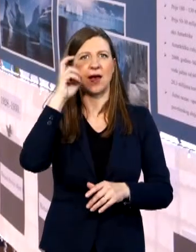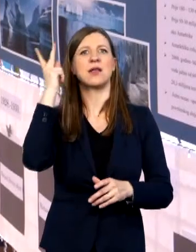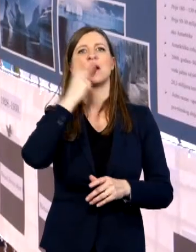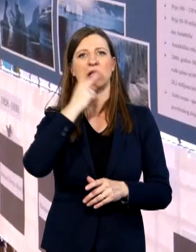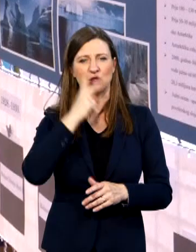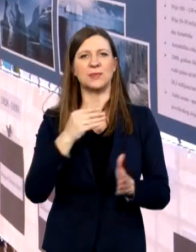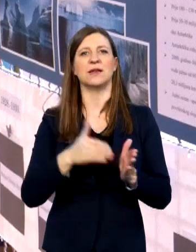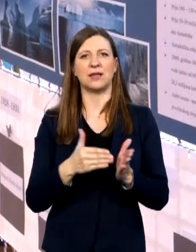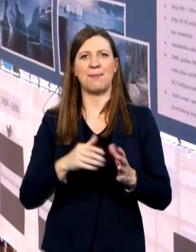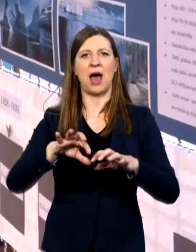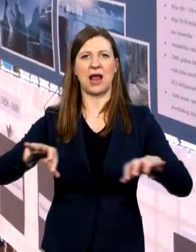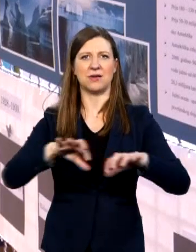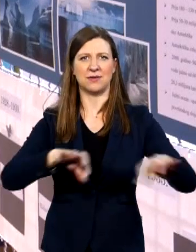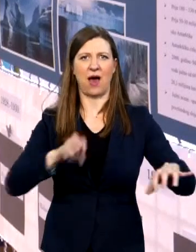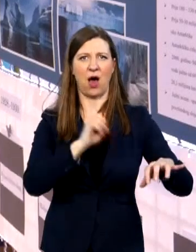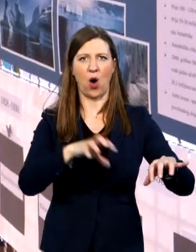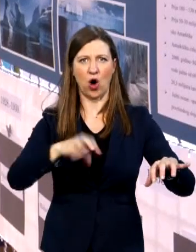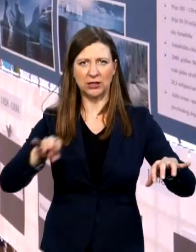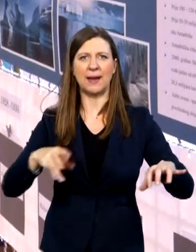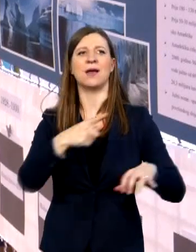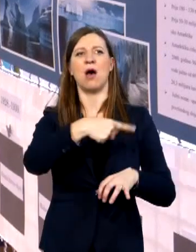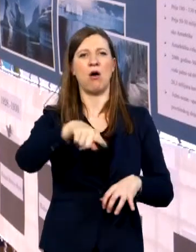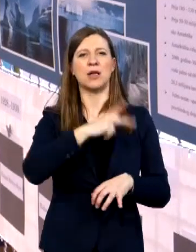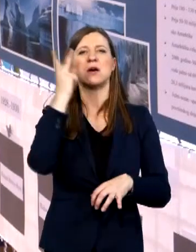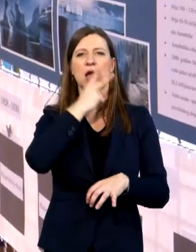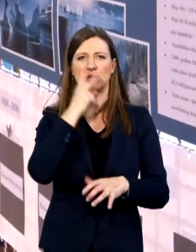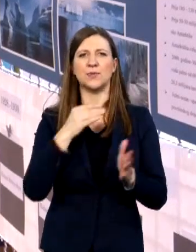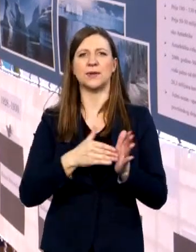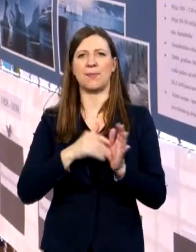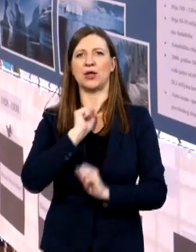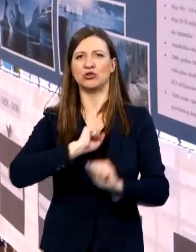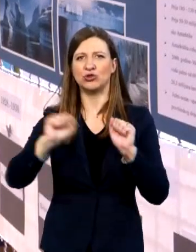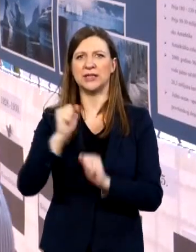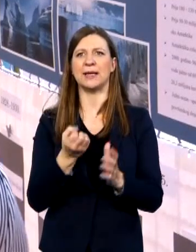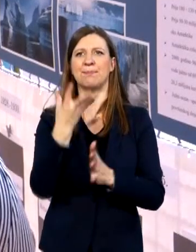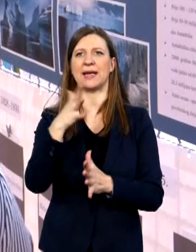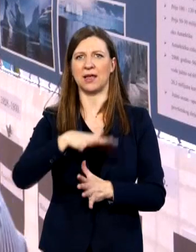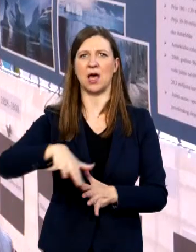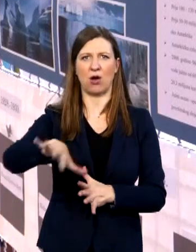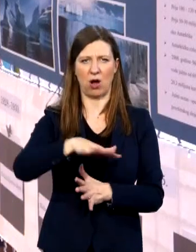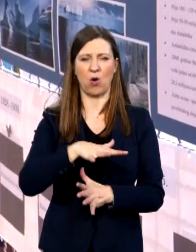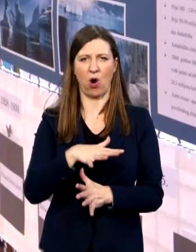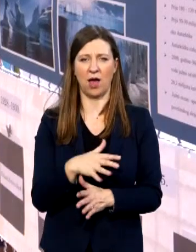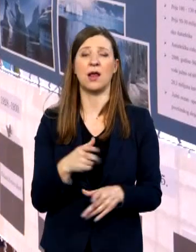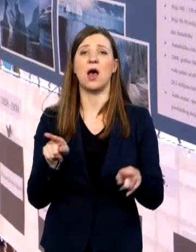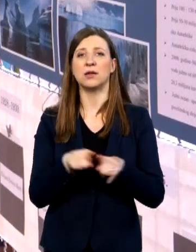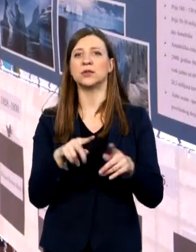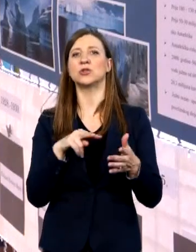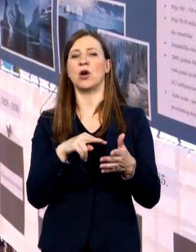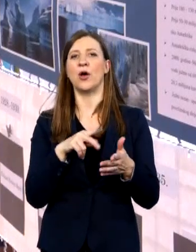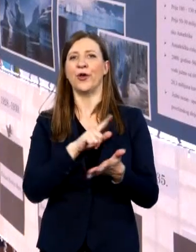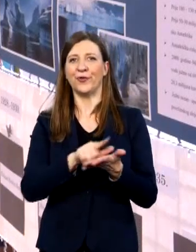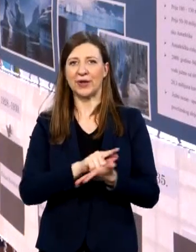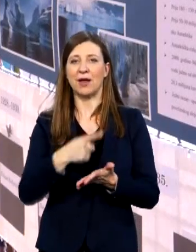otpada i zaštite prirode, odnosno zaštite okoliša. A ujedno smo i na neki